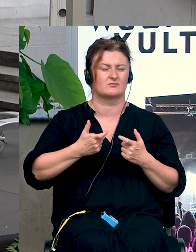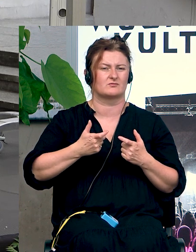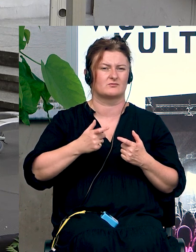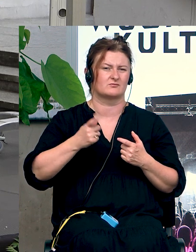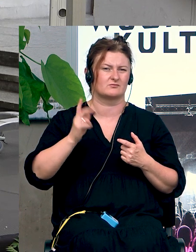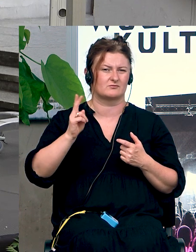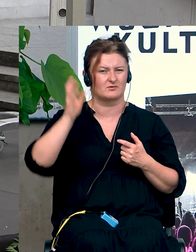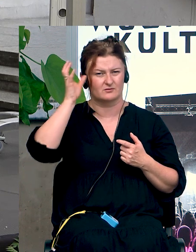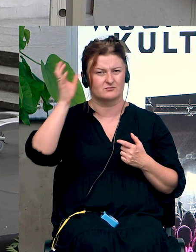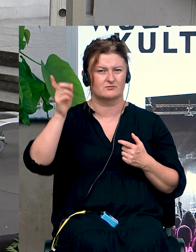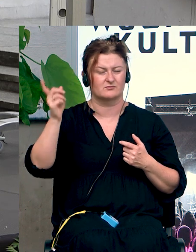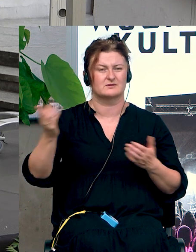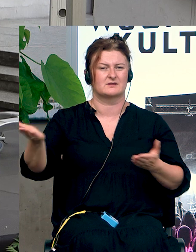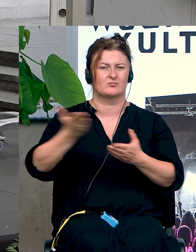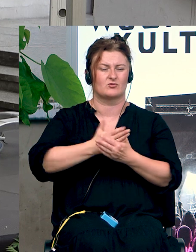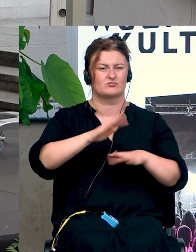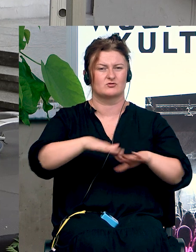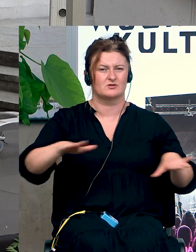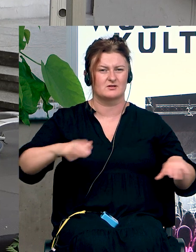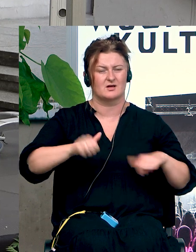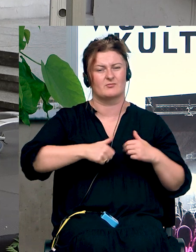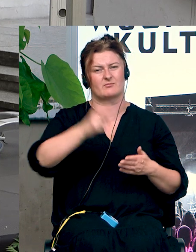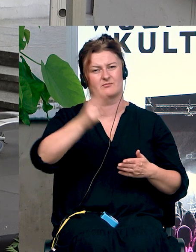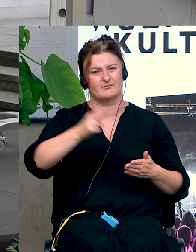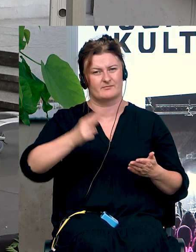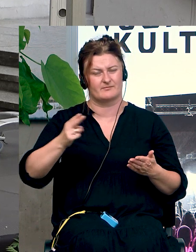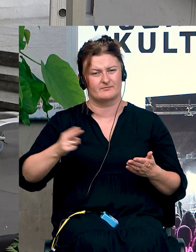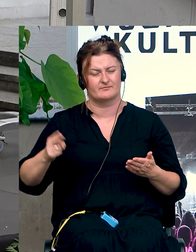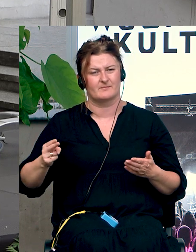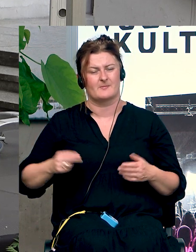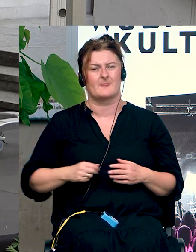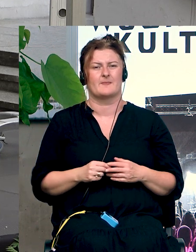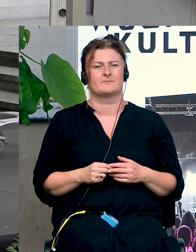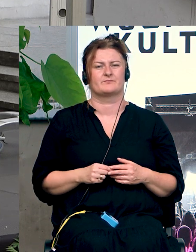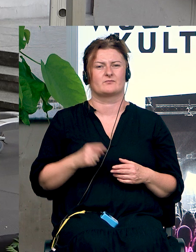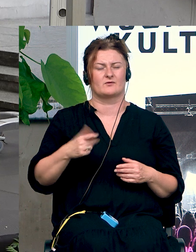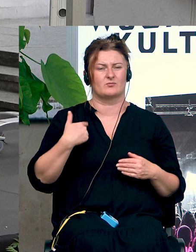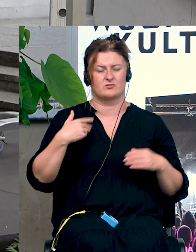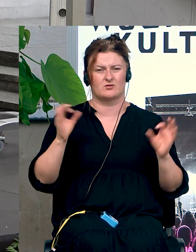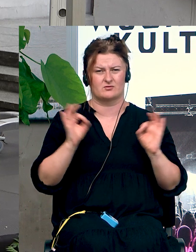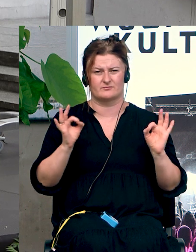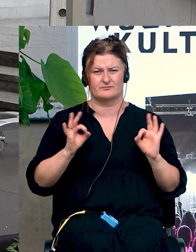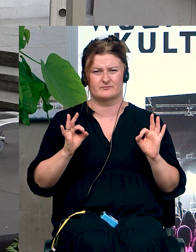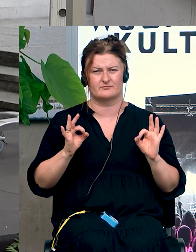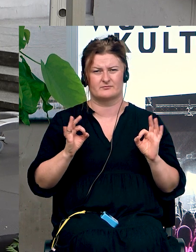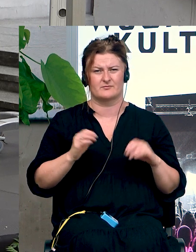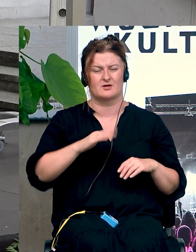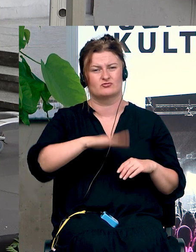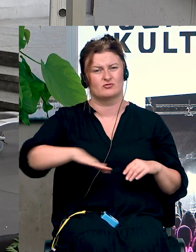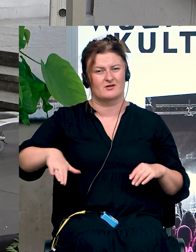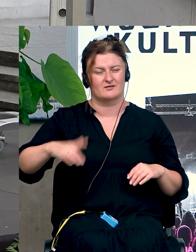zorganizował, i on zaprosił bardzo dużo dzieci do tego, żeby malowały. No i to było porażające, że jednak dziecięca